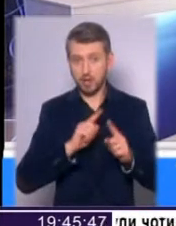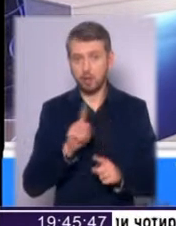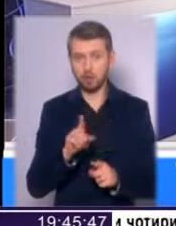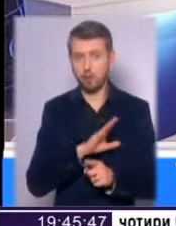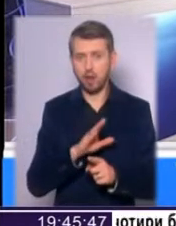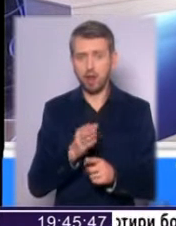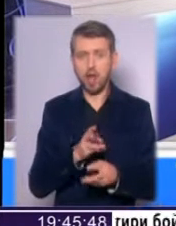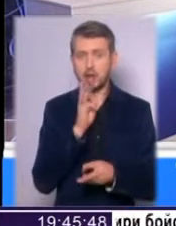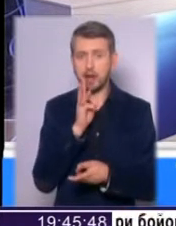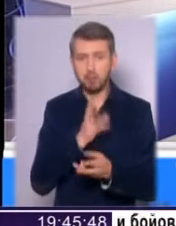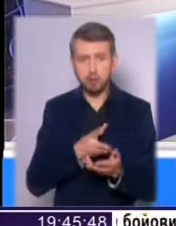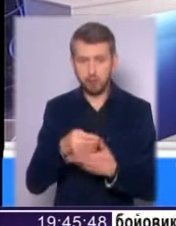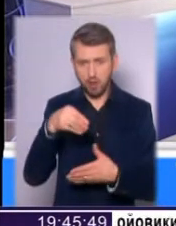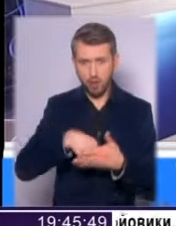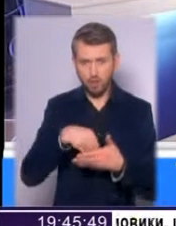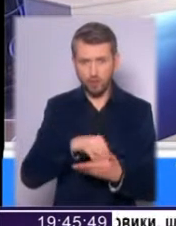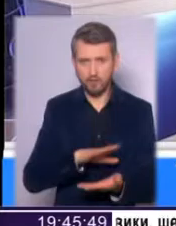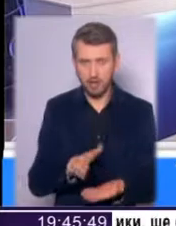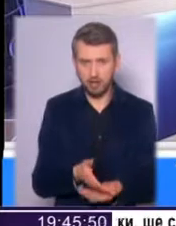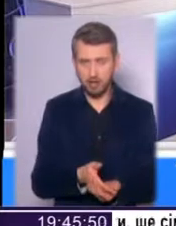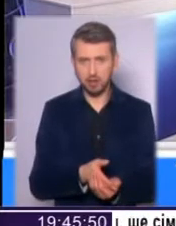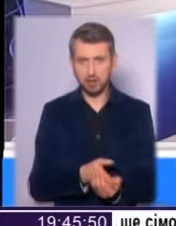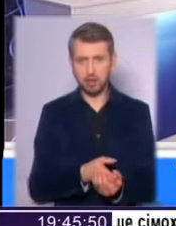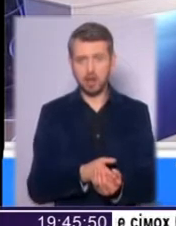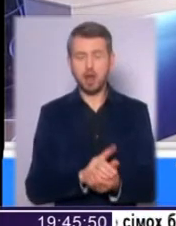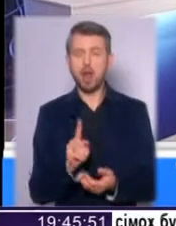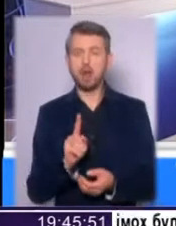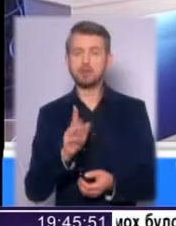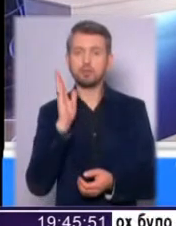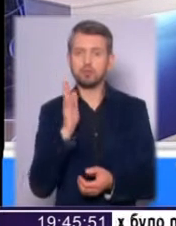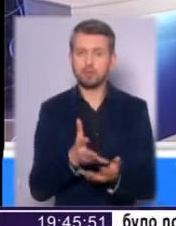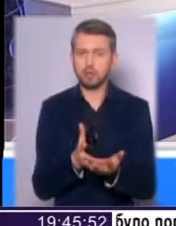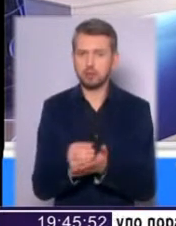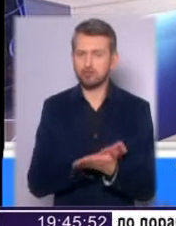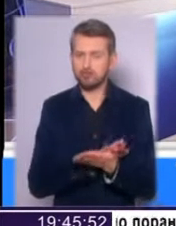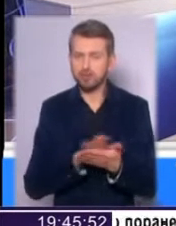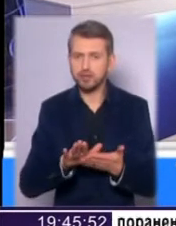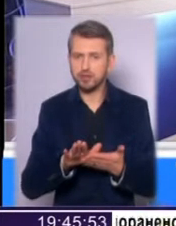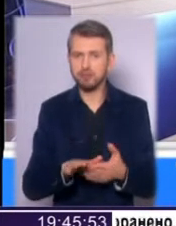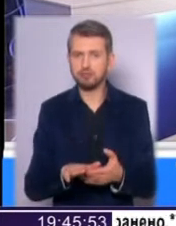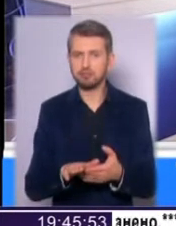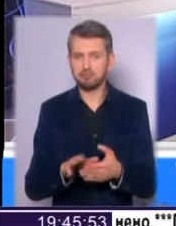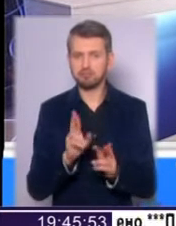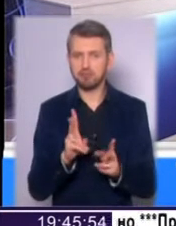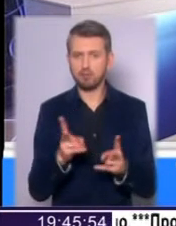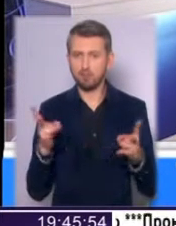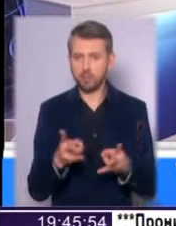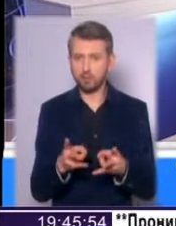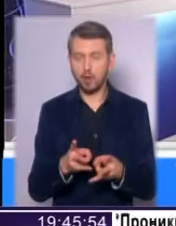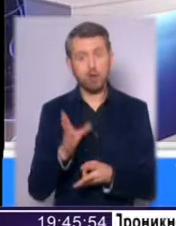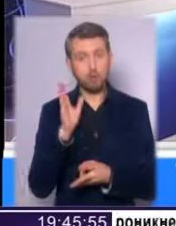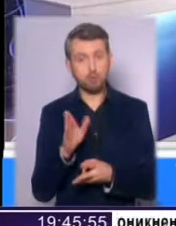конвертах платили зарплату. Так. От. А що будуть платити так, як це потрібно, значить буде і